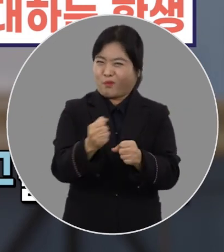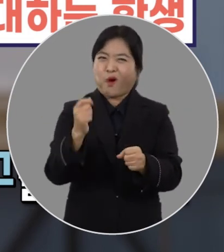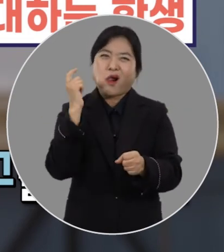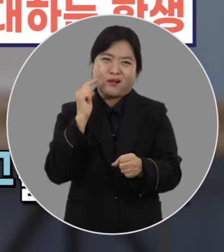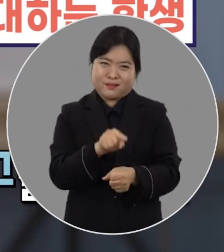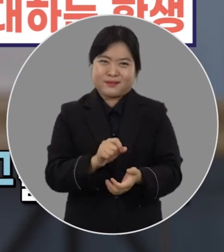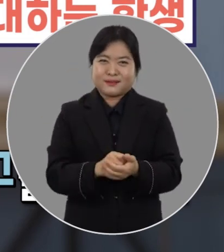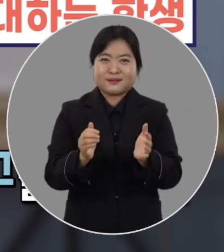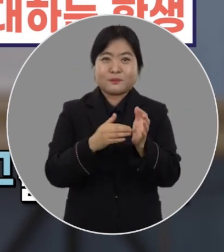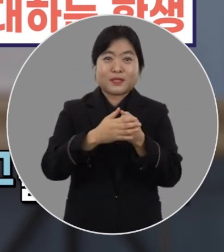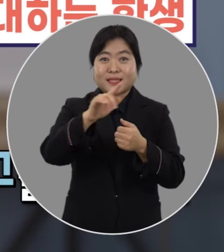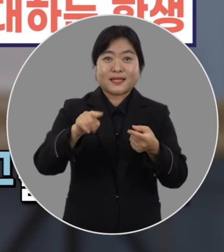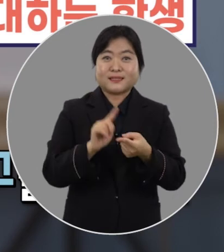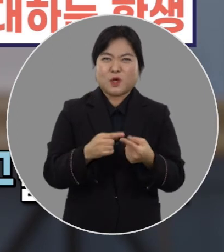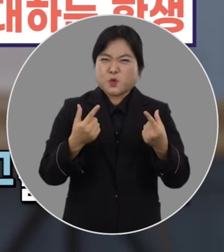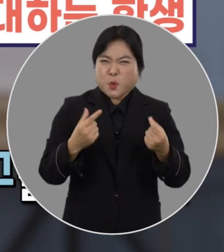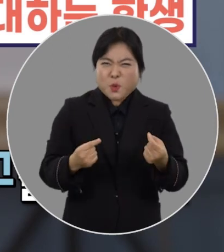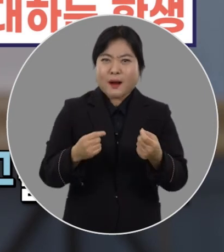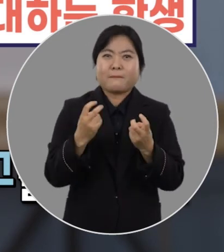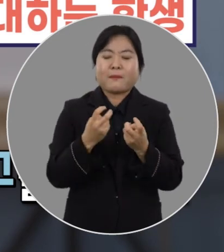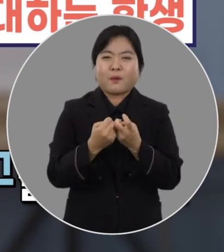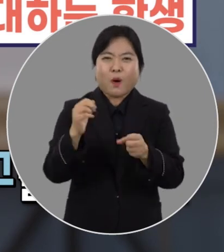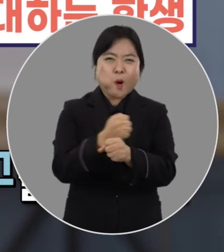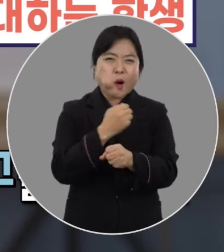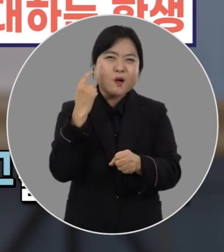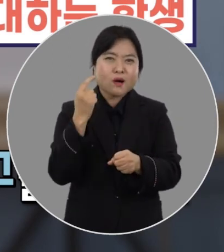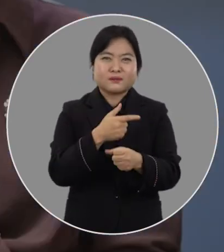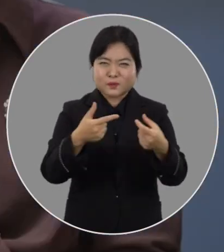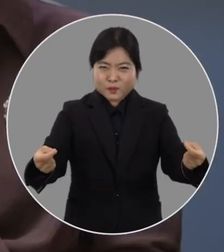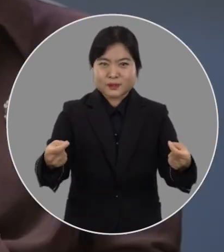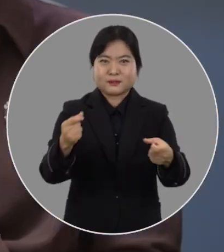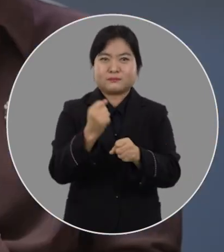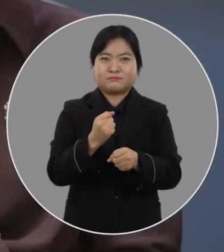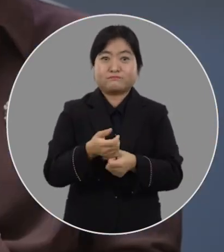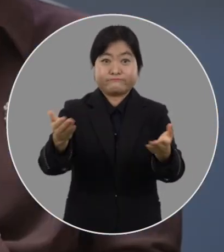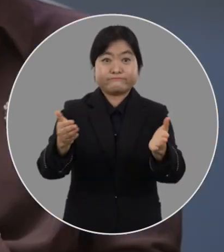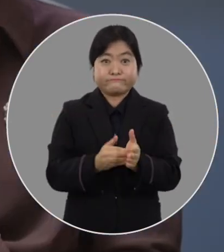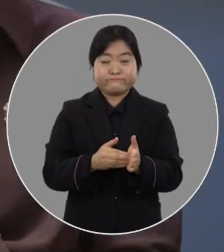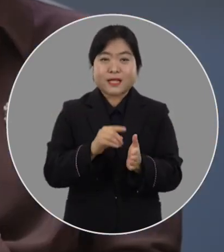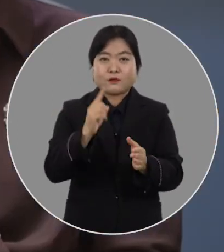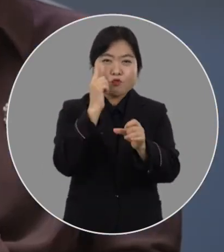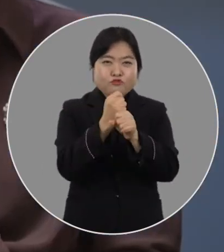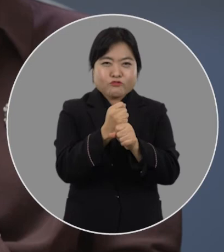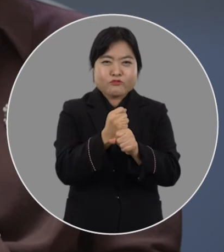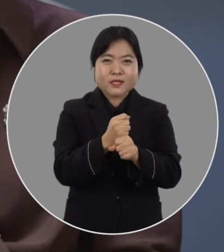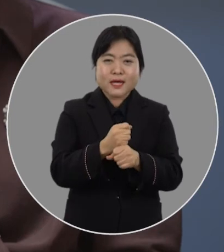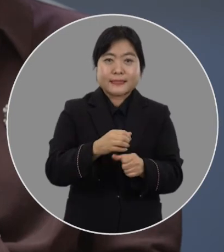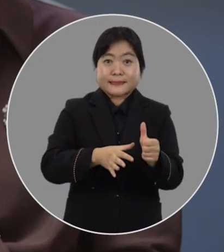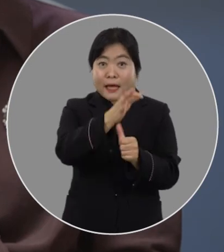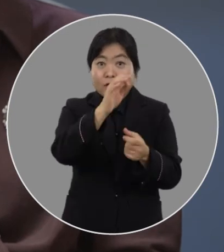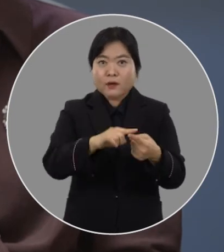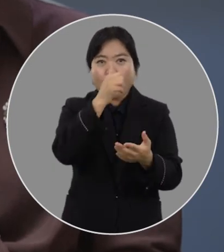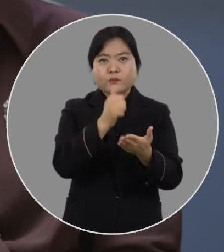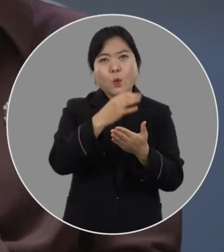때문에 전혀 흠결이 없는 동일한 방식으로 조작된 것이었는데요. 한 연구는 사형이 범죄 억제 효과가 있음을